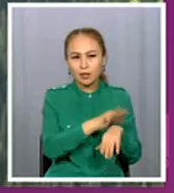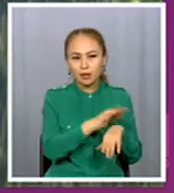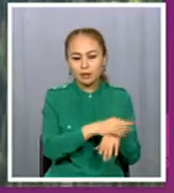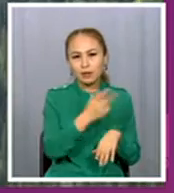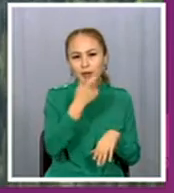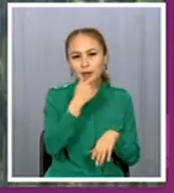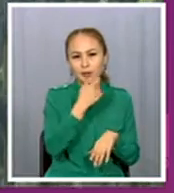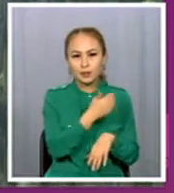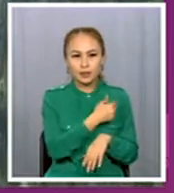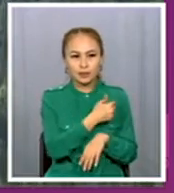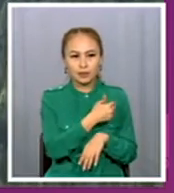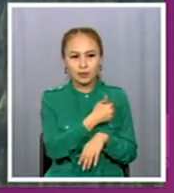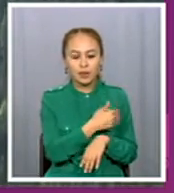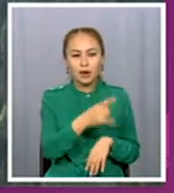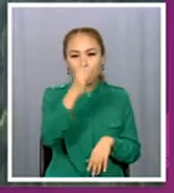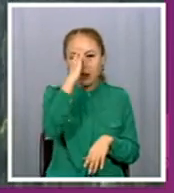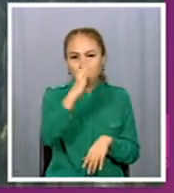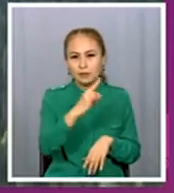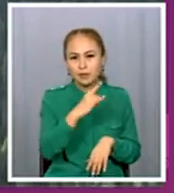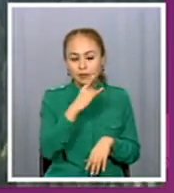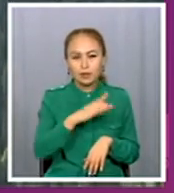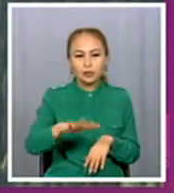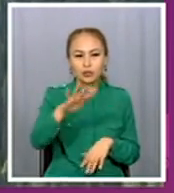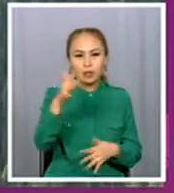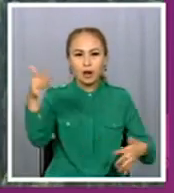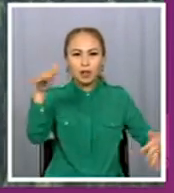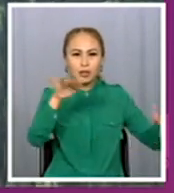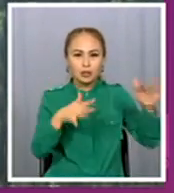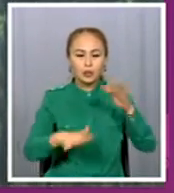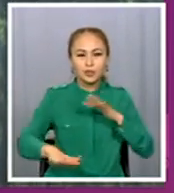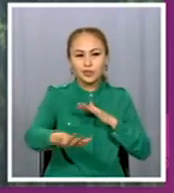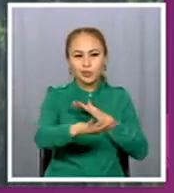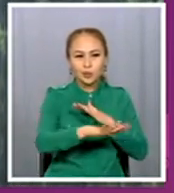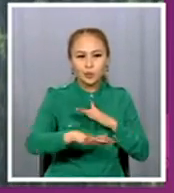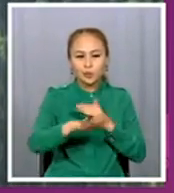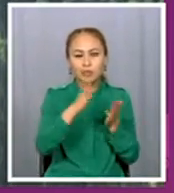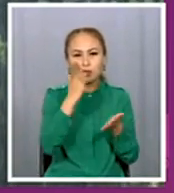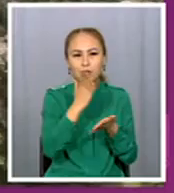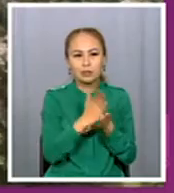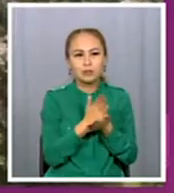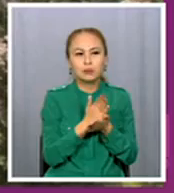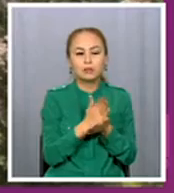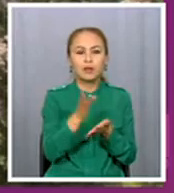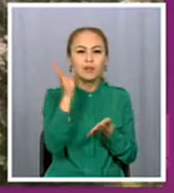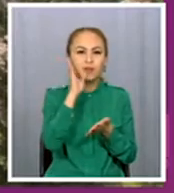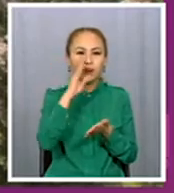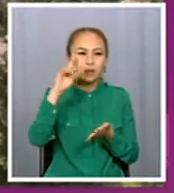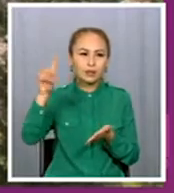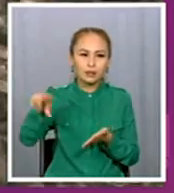келеді. Қазақстандағы Жоңғар Алатауының территориясында орналасқан Бұрхан Бұлақ сарқырамасы қуаттылығымен